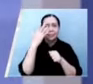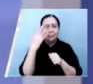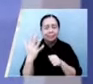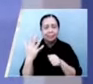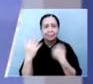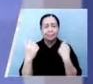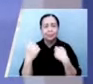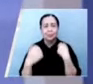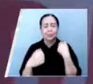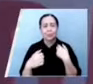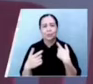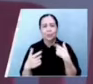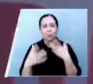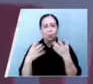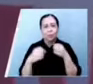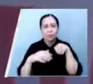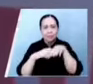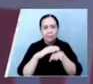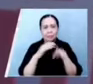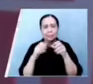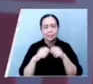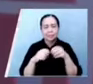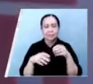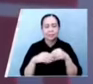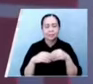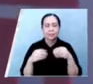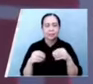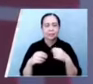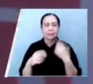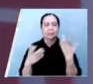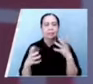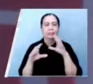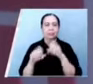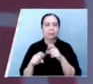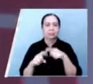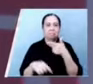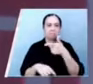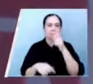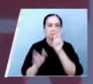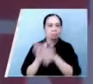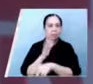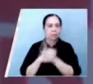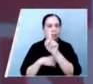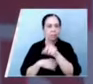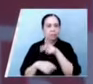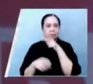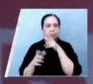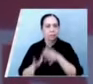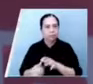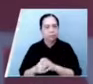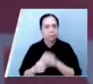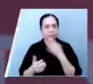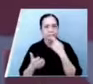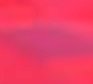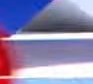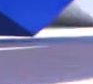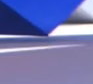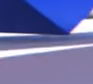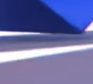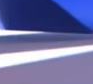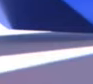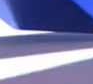na tinangkang manloob. Nabulilyaso ang krimen matapos mapatay ng gwardiya ang isa sa mga suspect. Nakatutok si Jomer Apresto.